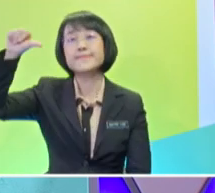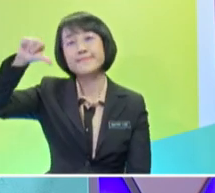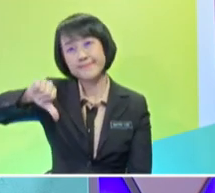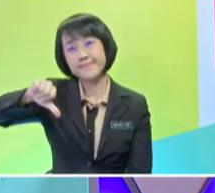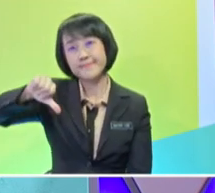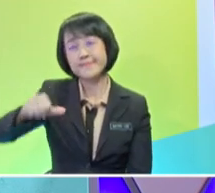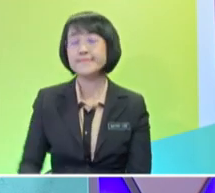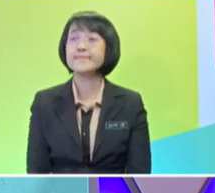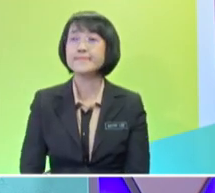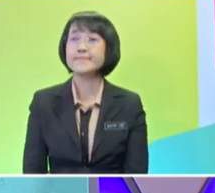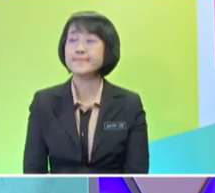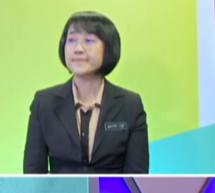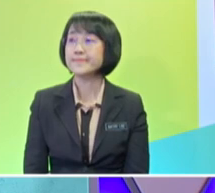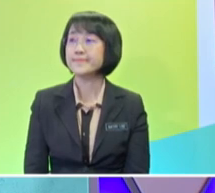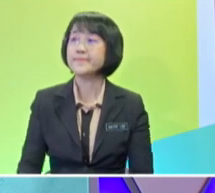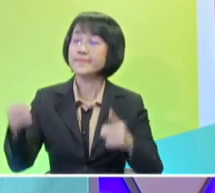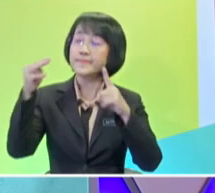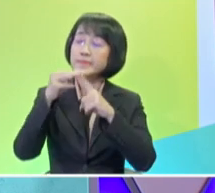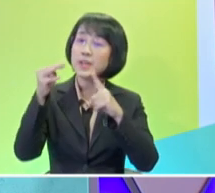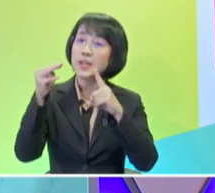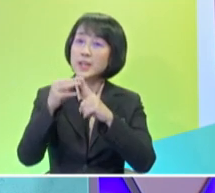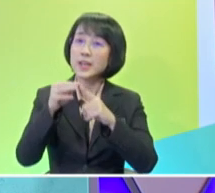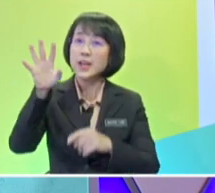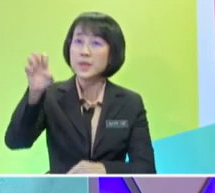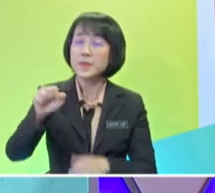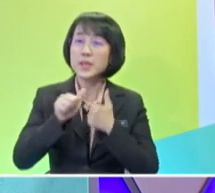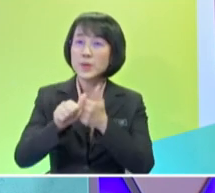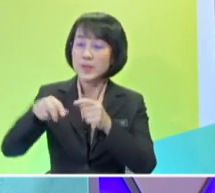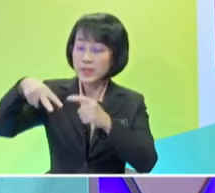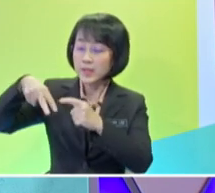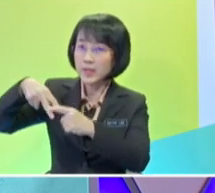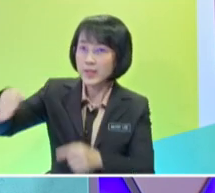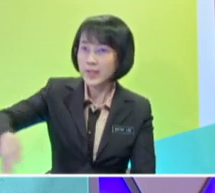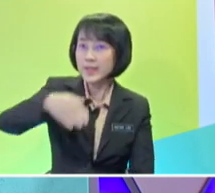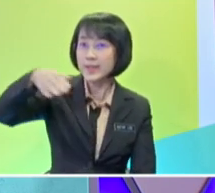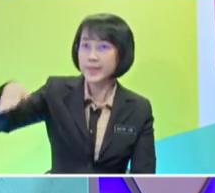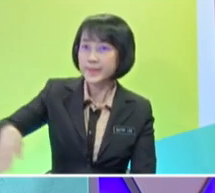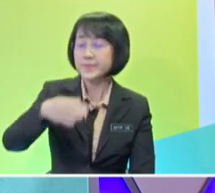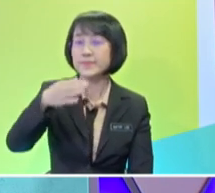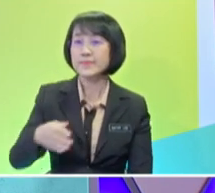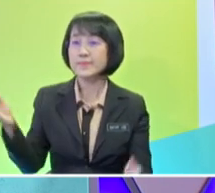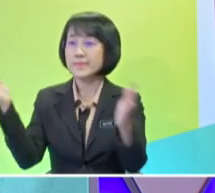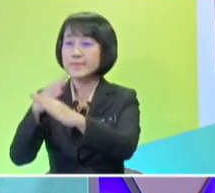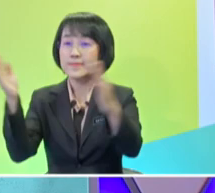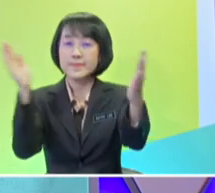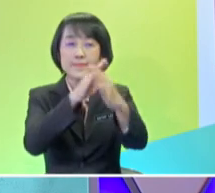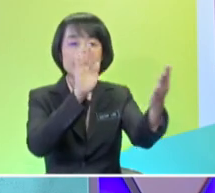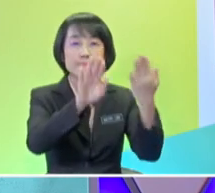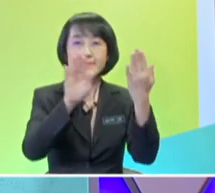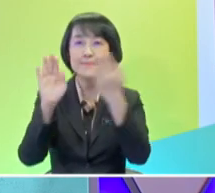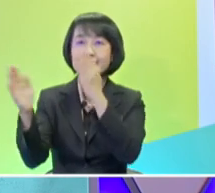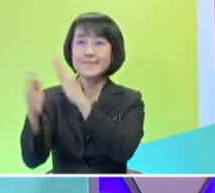senyum maka diambil pengikut timbangan di perlu mengawal sebenarnya timbangan bola ini secara begini agak tak jatuh Oke